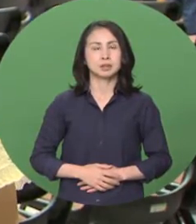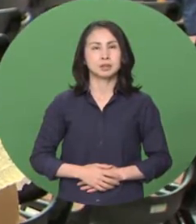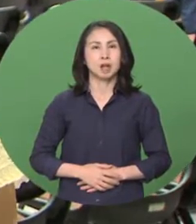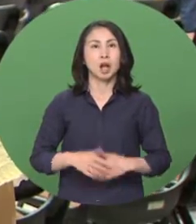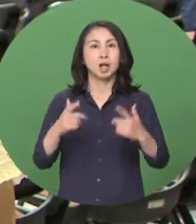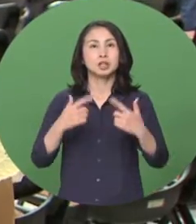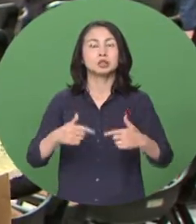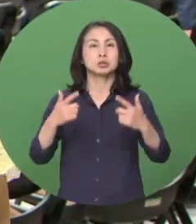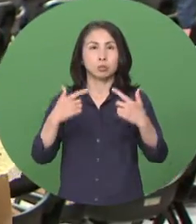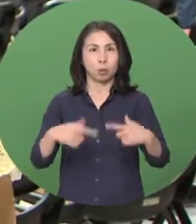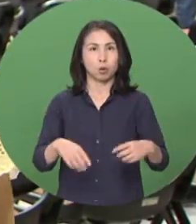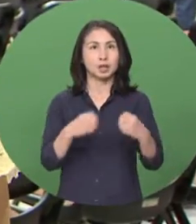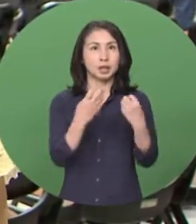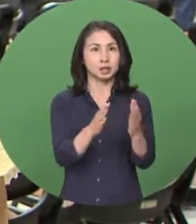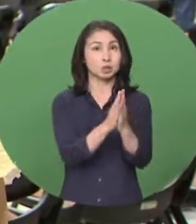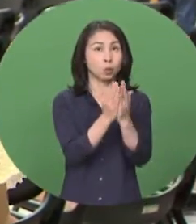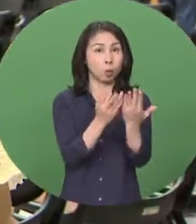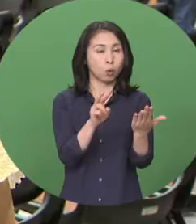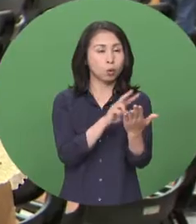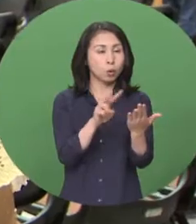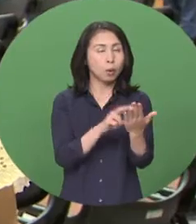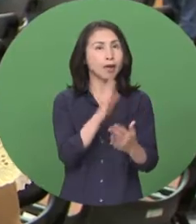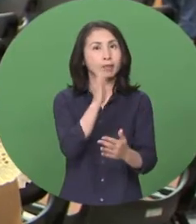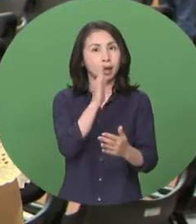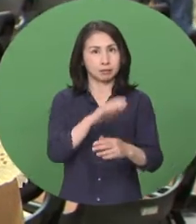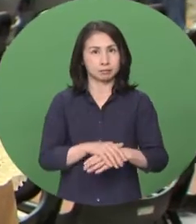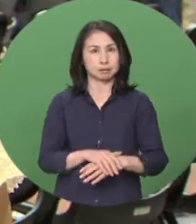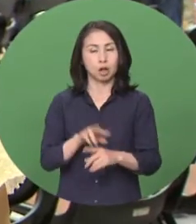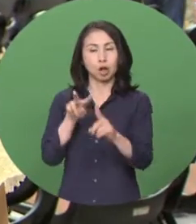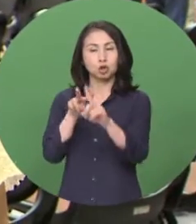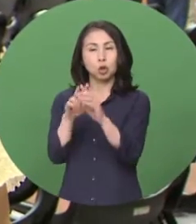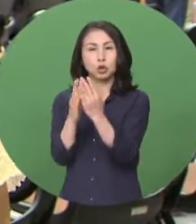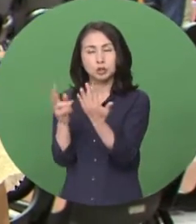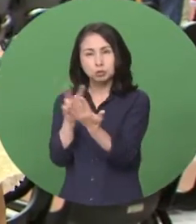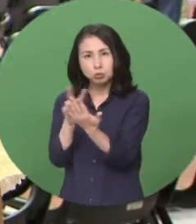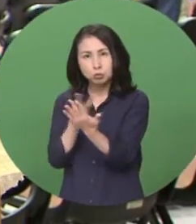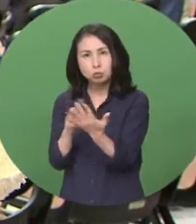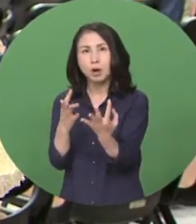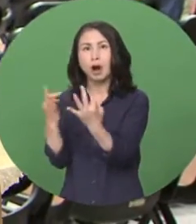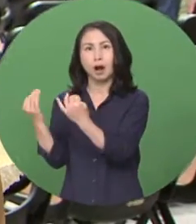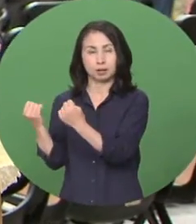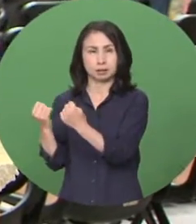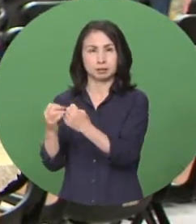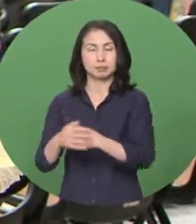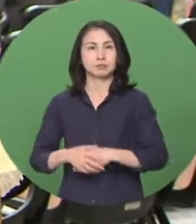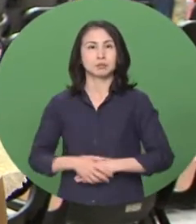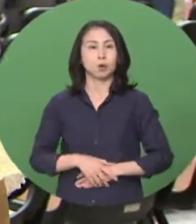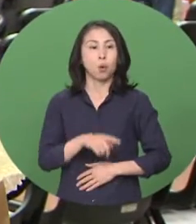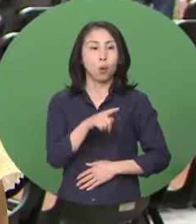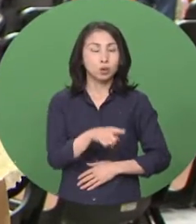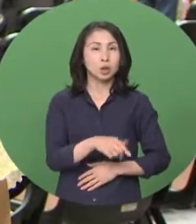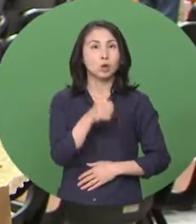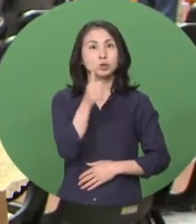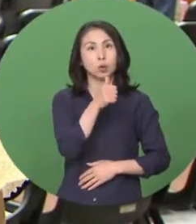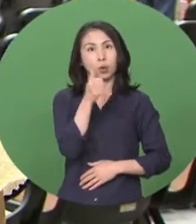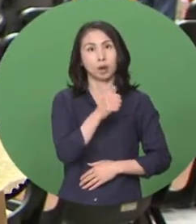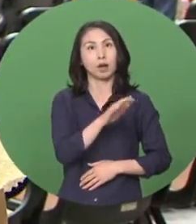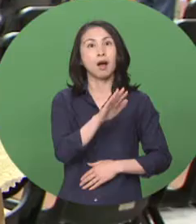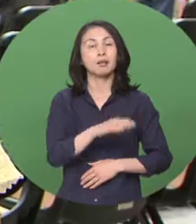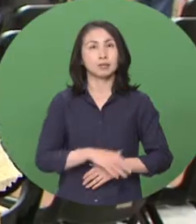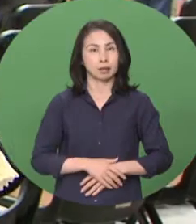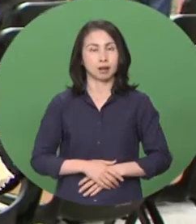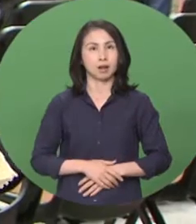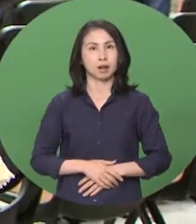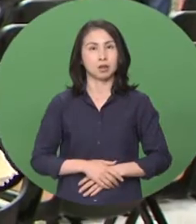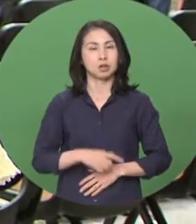普段新書とか私読まなくて小説ばっかり読むんですけど、そういう新書の紹介とかあって、そうやって普段あん